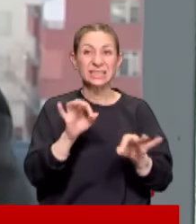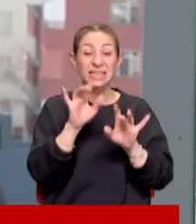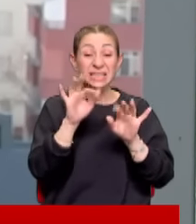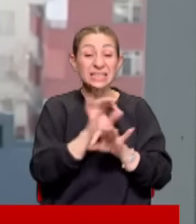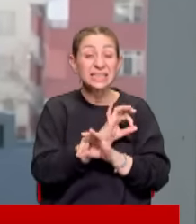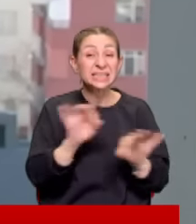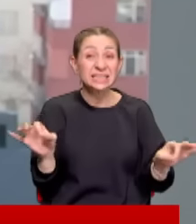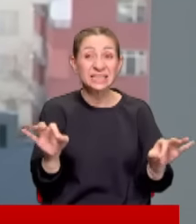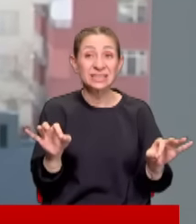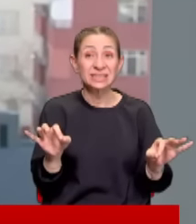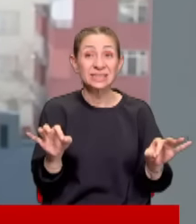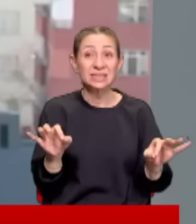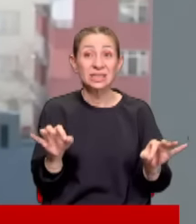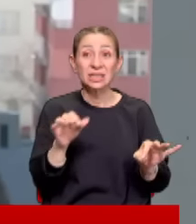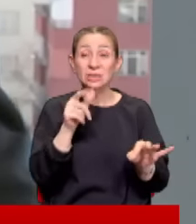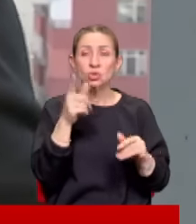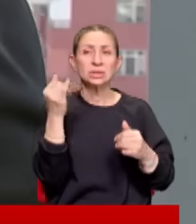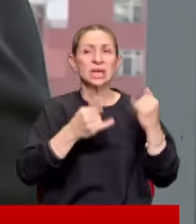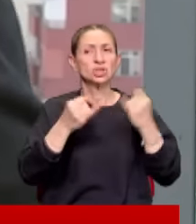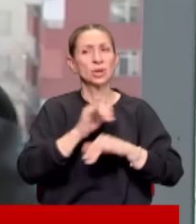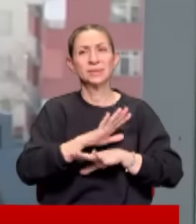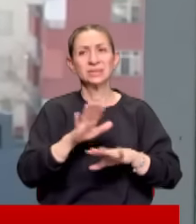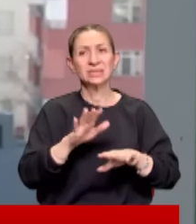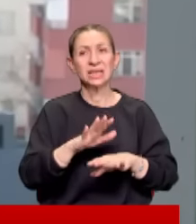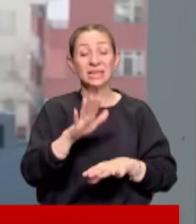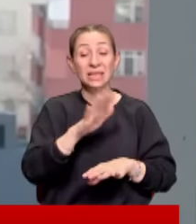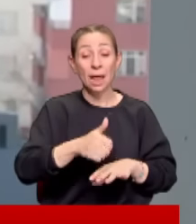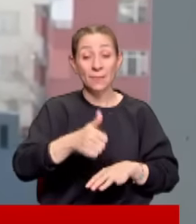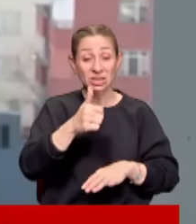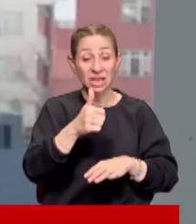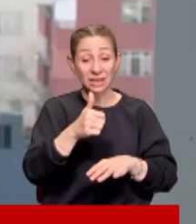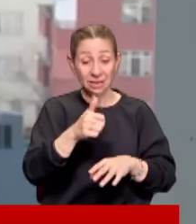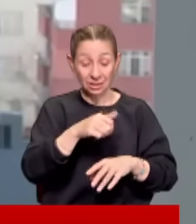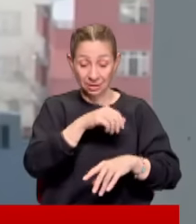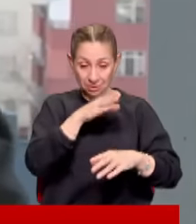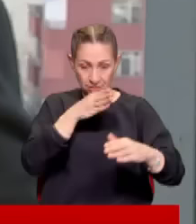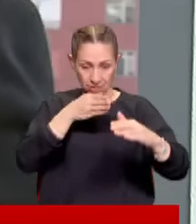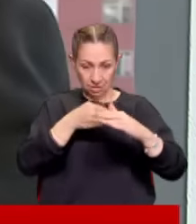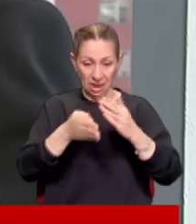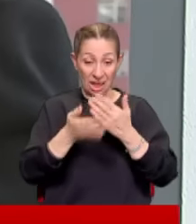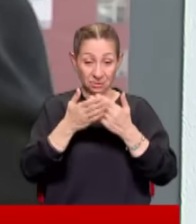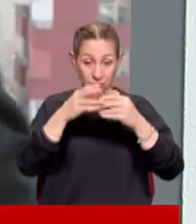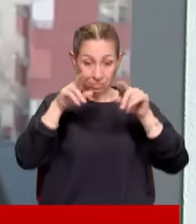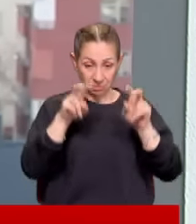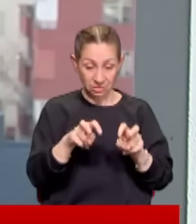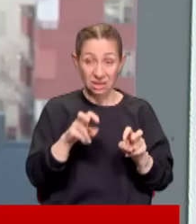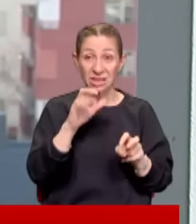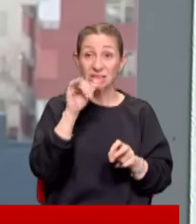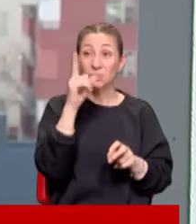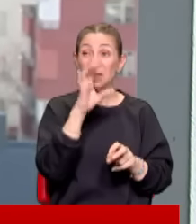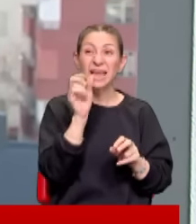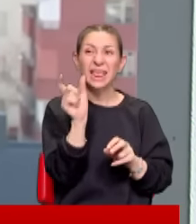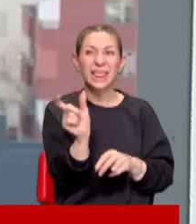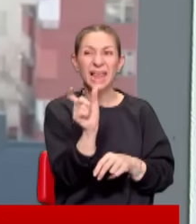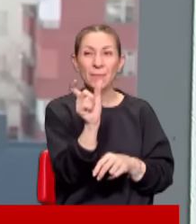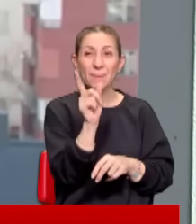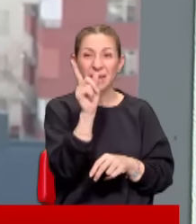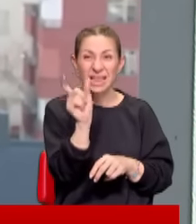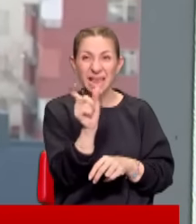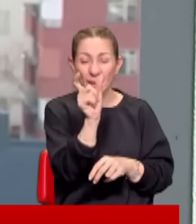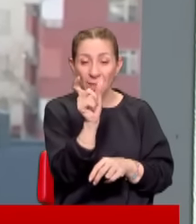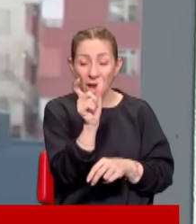Yazısız. Hiç bunu tartışamazsınız. Genel başkan makamına girdiğiniz anda hiçbir kelimeyi, bir